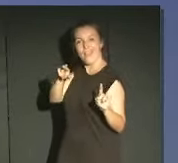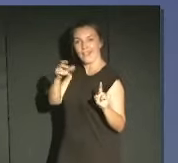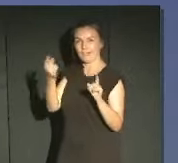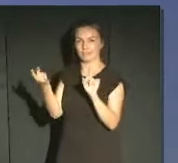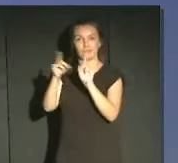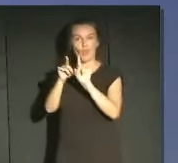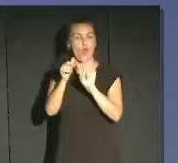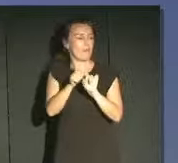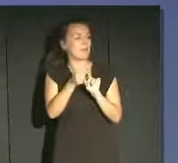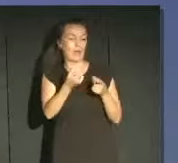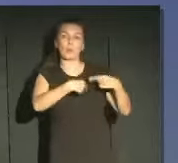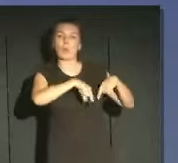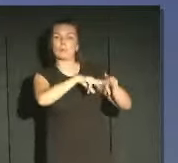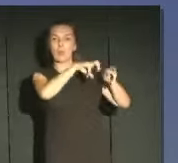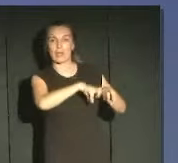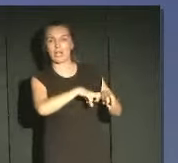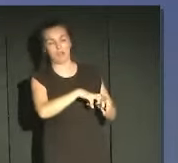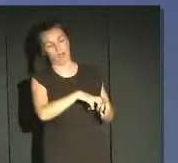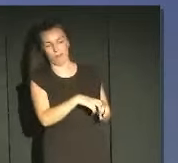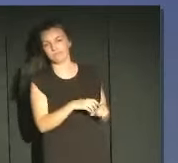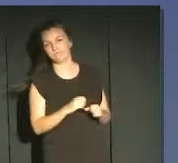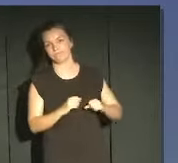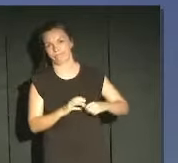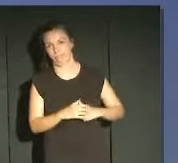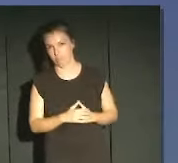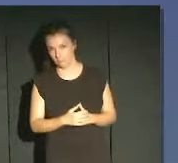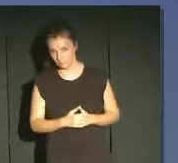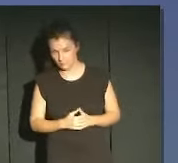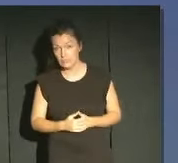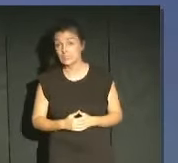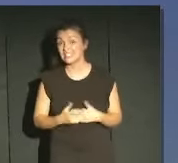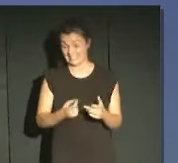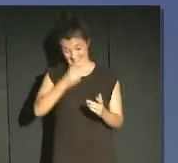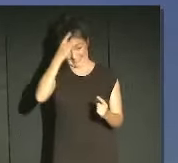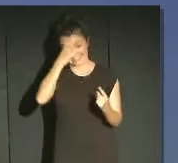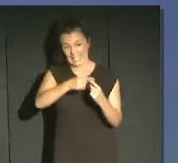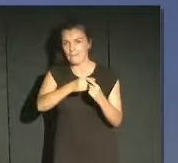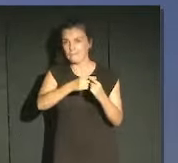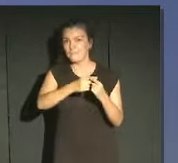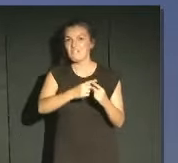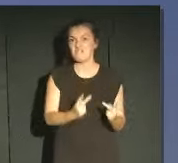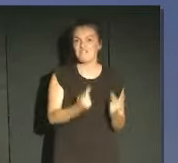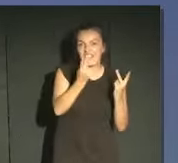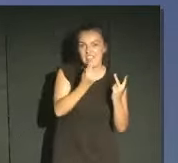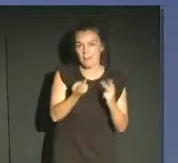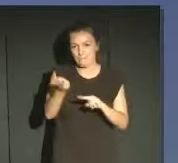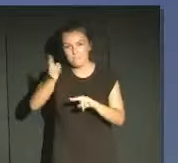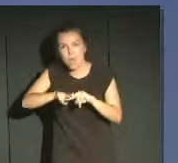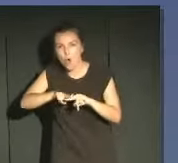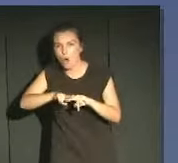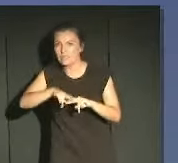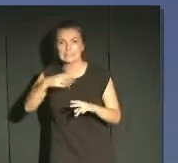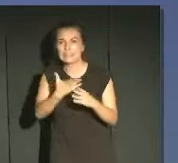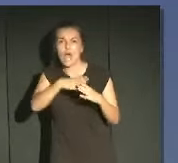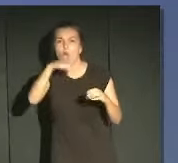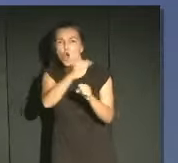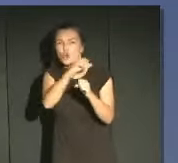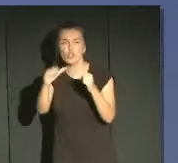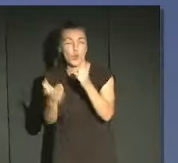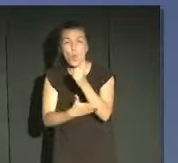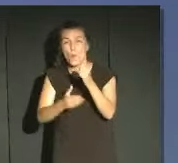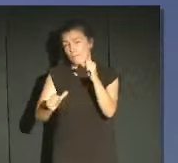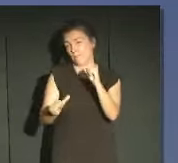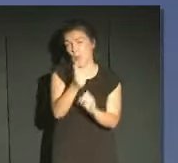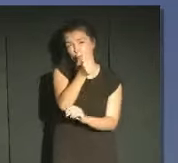saboter cette commission d'enquête ce qui veut dire que même sur un sujet de vie ou de mort qui est l'enjeu numéro 1 du 21e